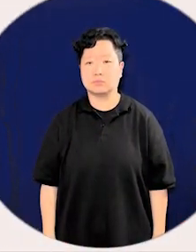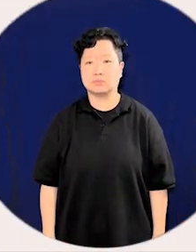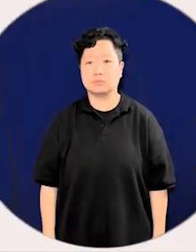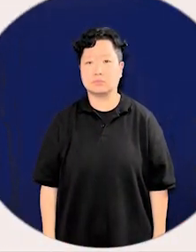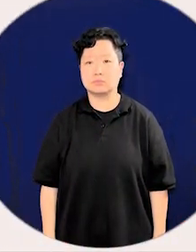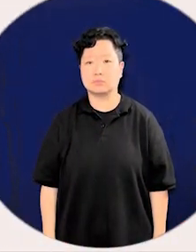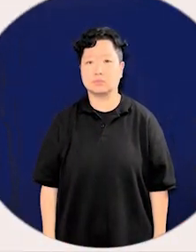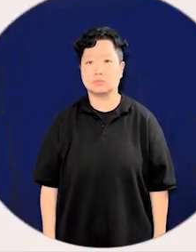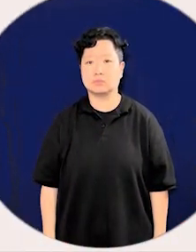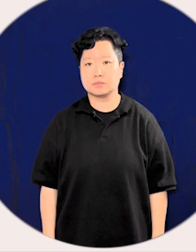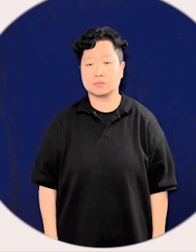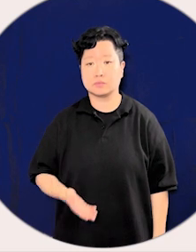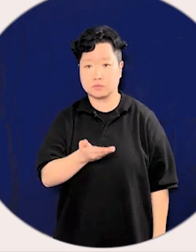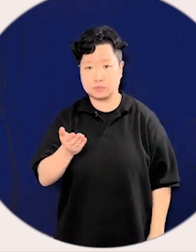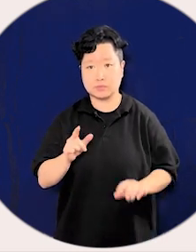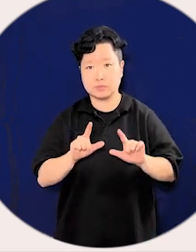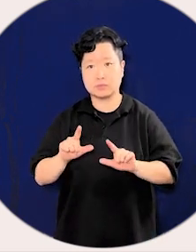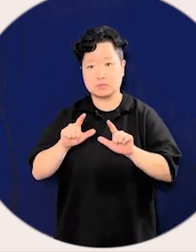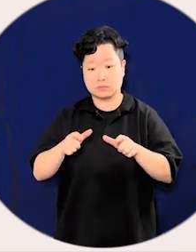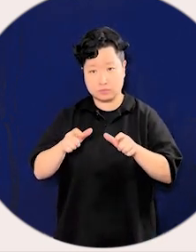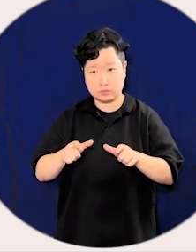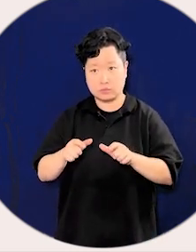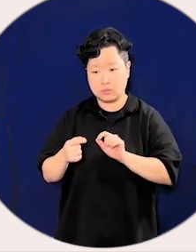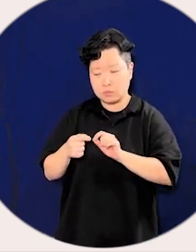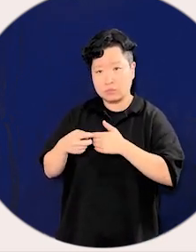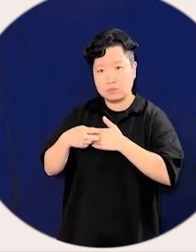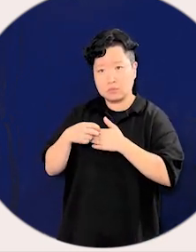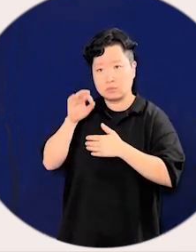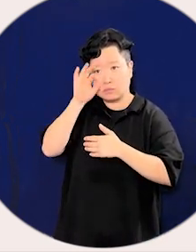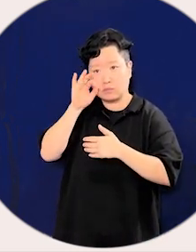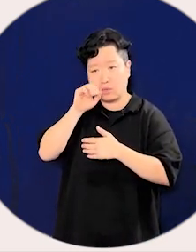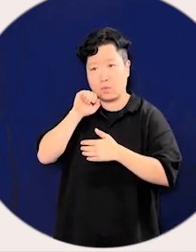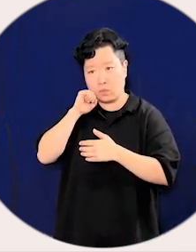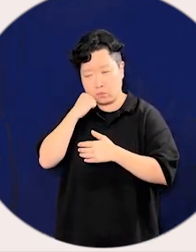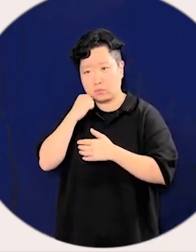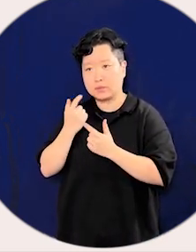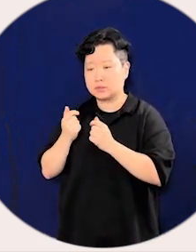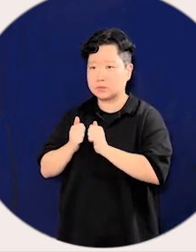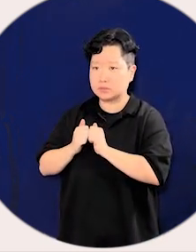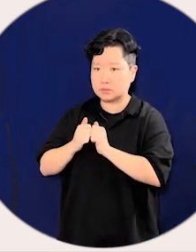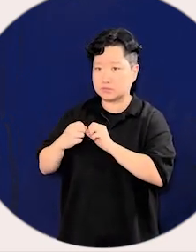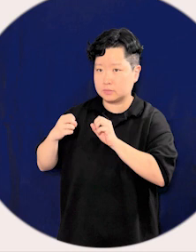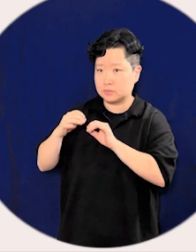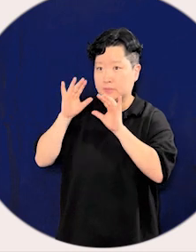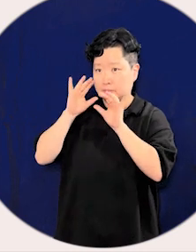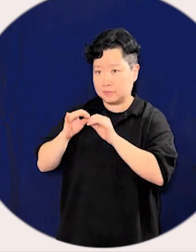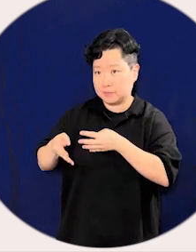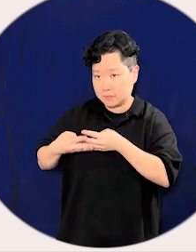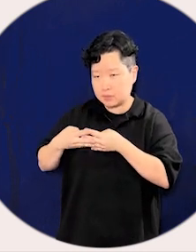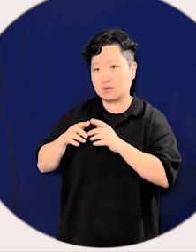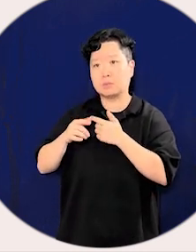방법으로 이루어질 수 있습니다. 하지만 여러분이 살고 있는 지역에 따라 병원을 찾기 어렵거나 보호자나 파트너